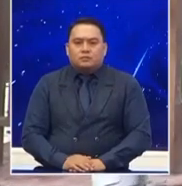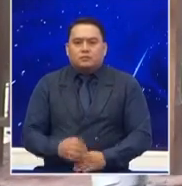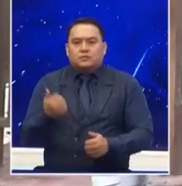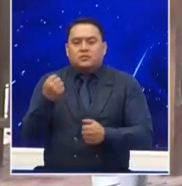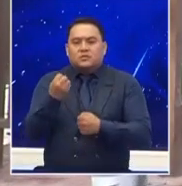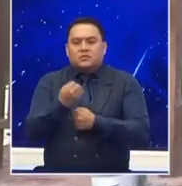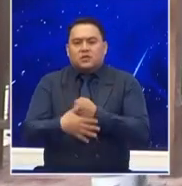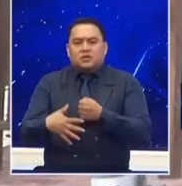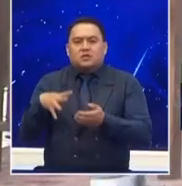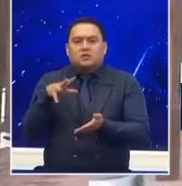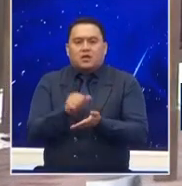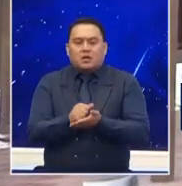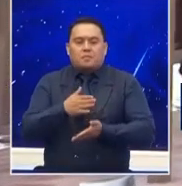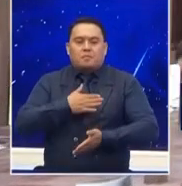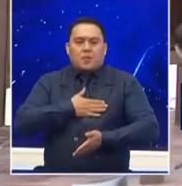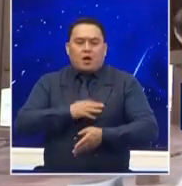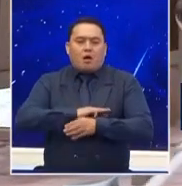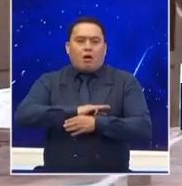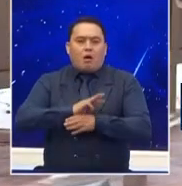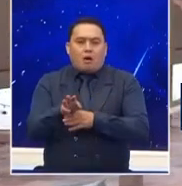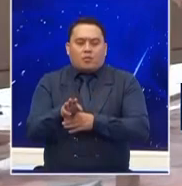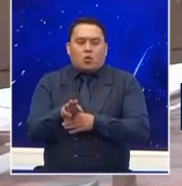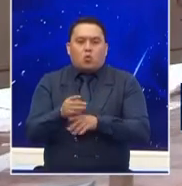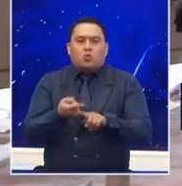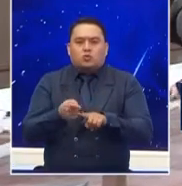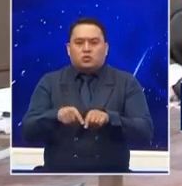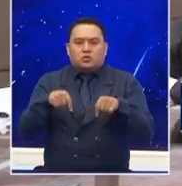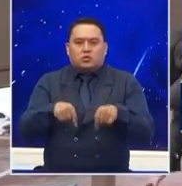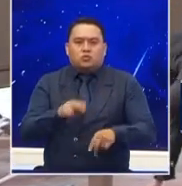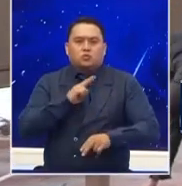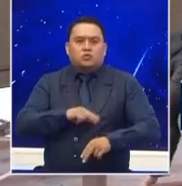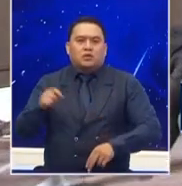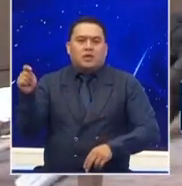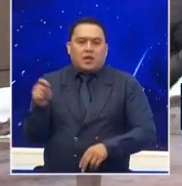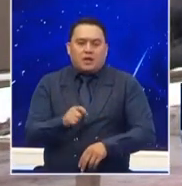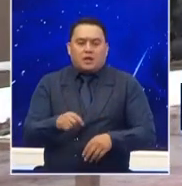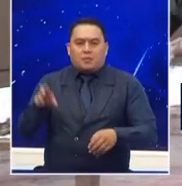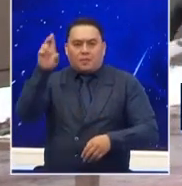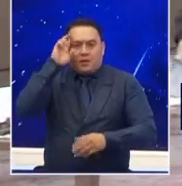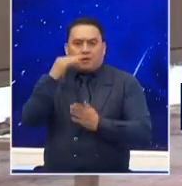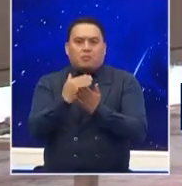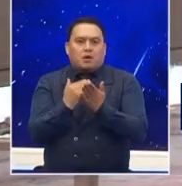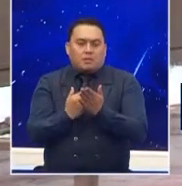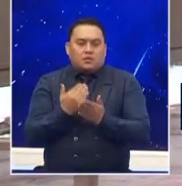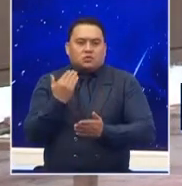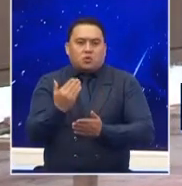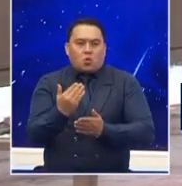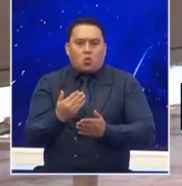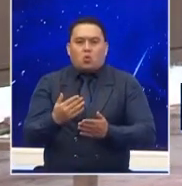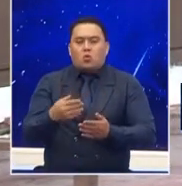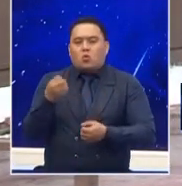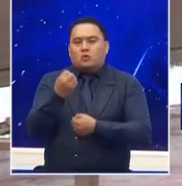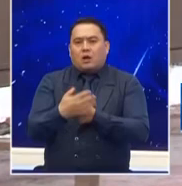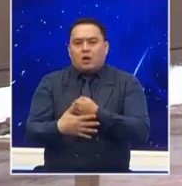Пришел сюда на работу. Мен жұмыспен қамту орталығынан осында жұмыс істеуге келдім. Қазір мемлекеттік бағдарлама аясында аудан